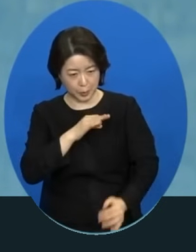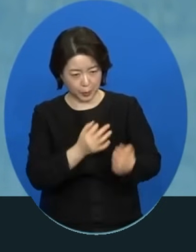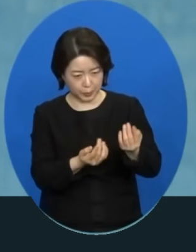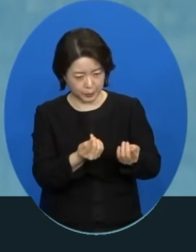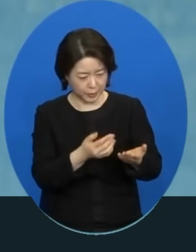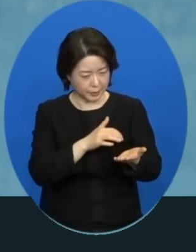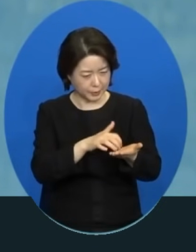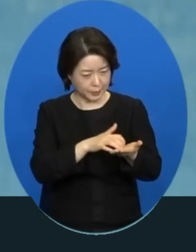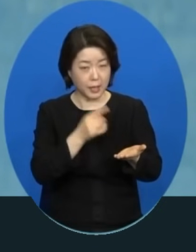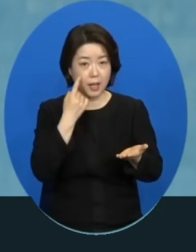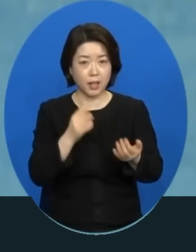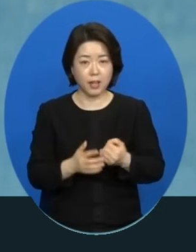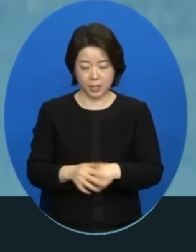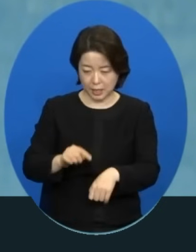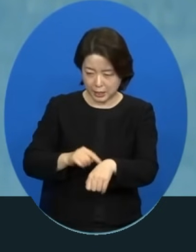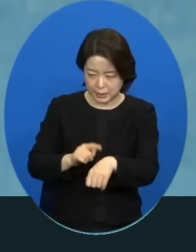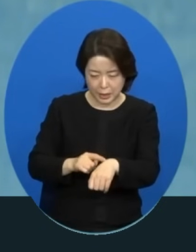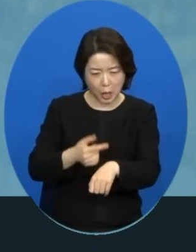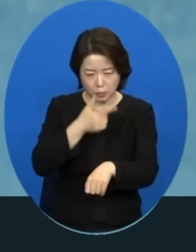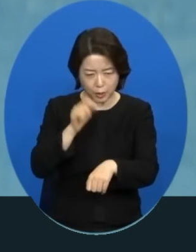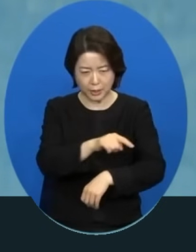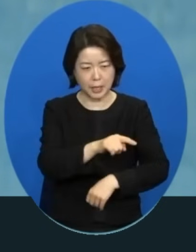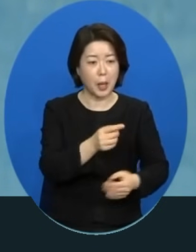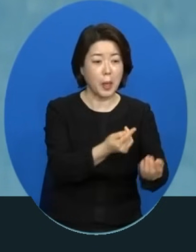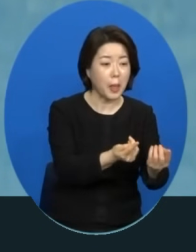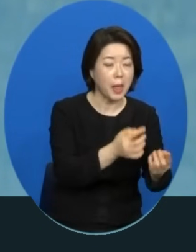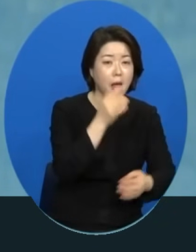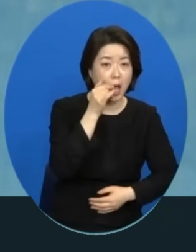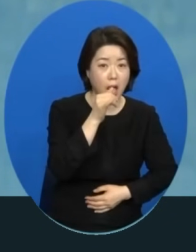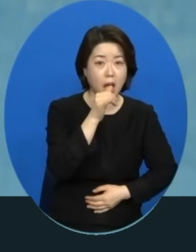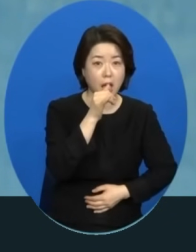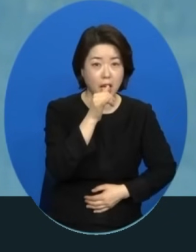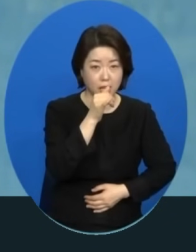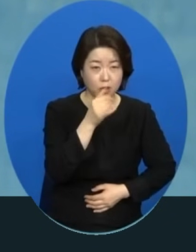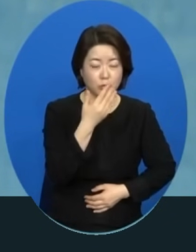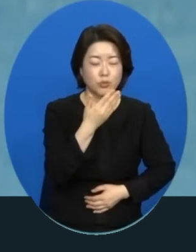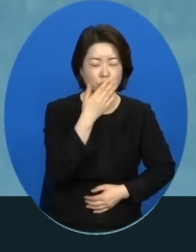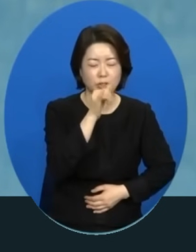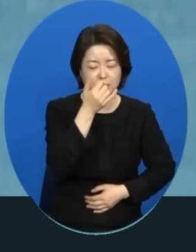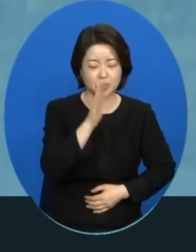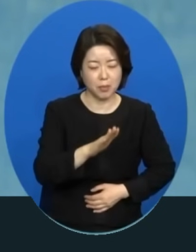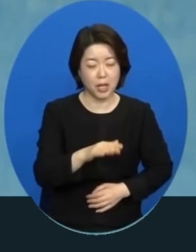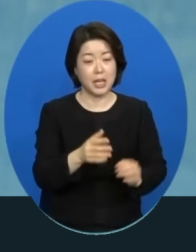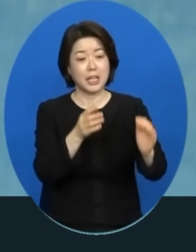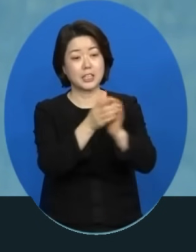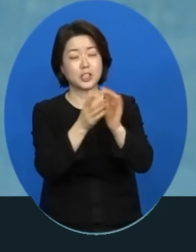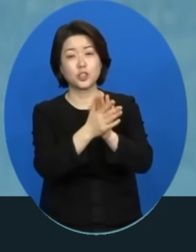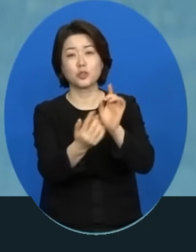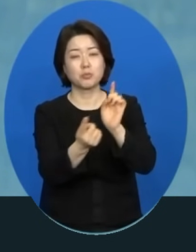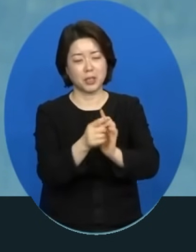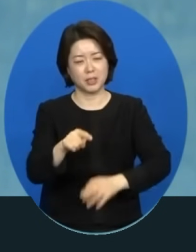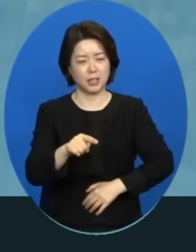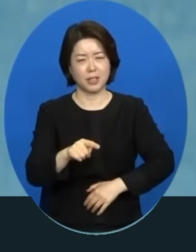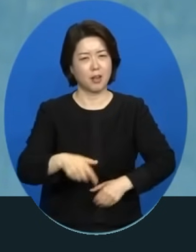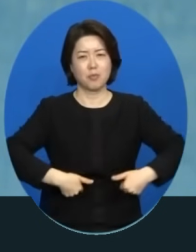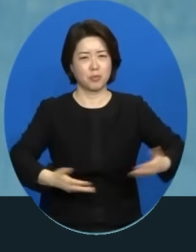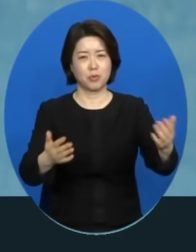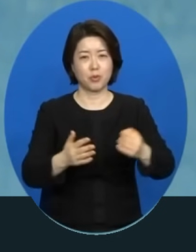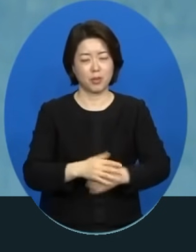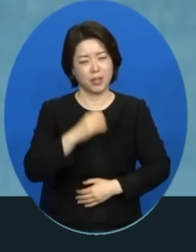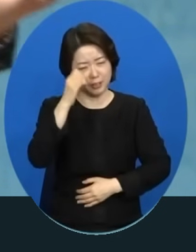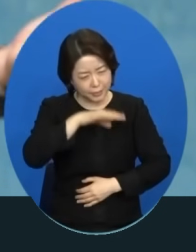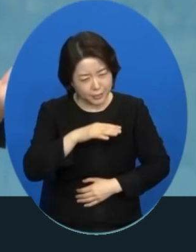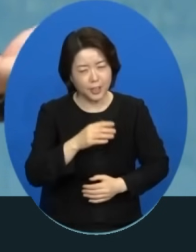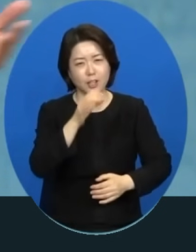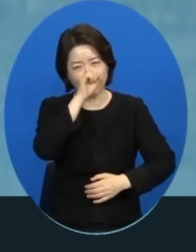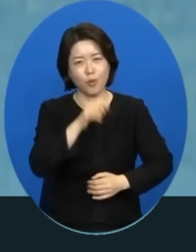시간 얼마 없으니까 뭐 이거 하자. 그런 경우도 있긴 하겠지만 친구들 만나면 그런 거 별로 없죠.